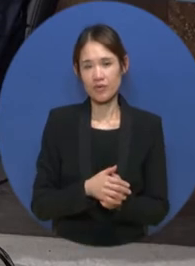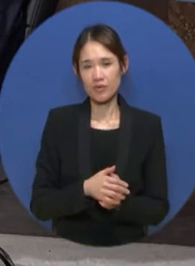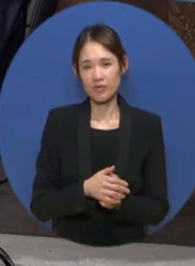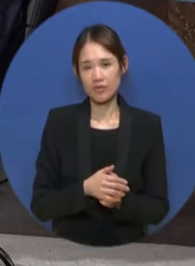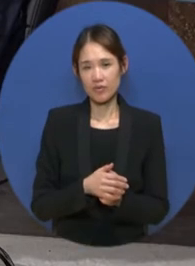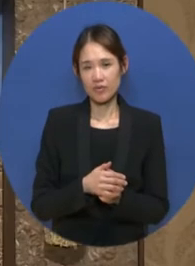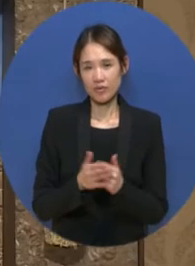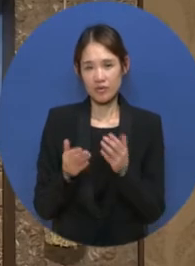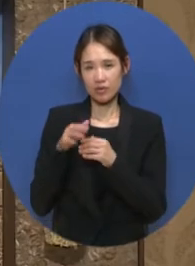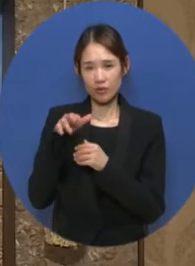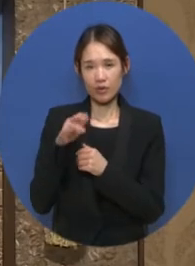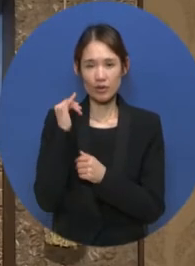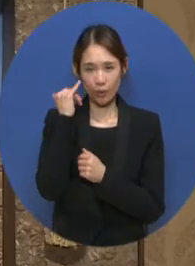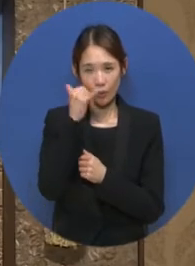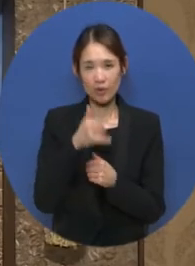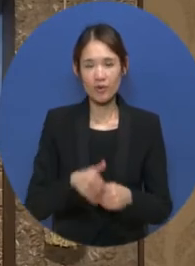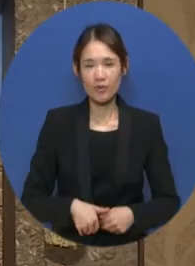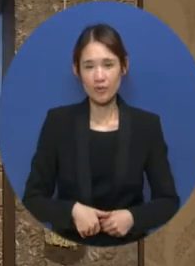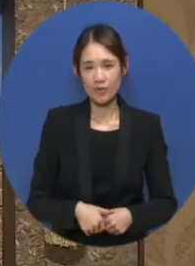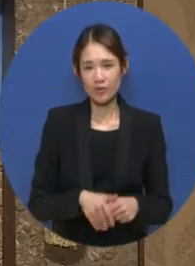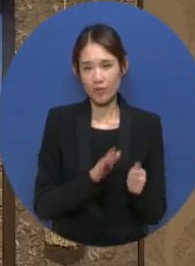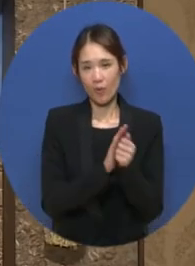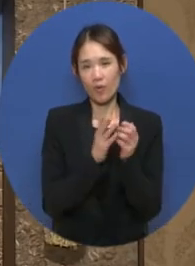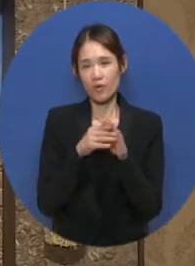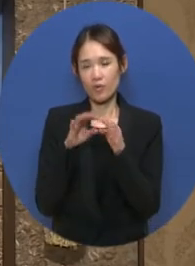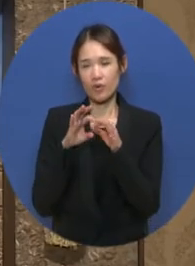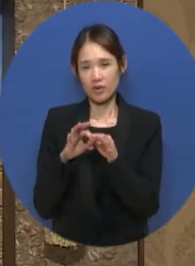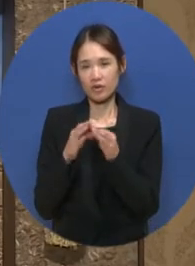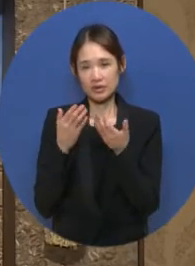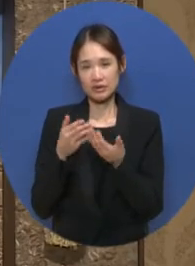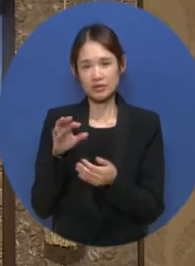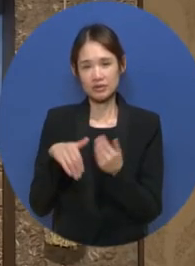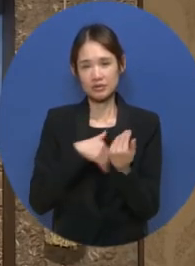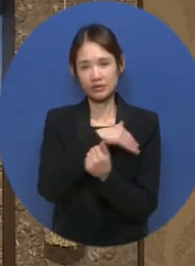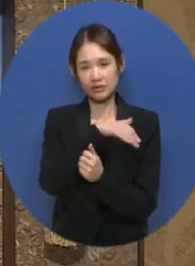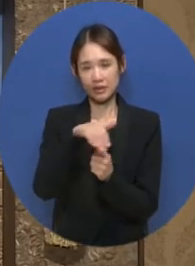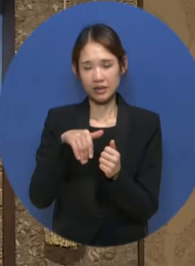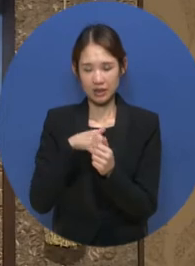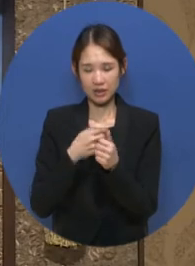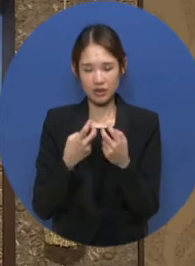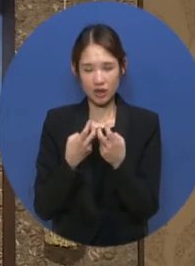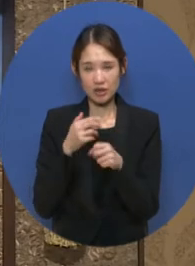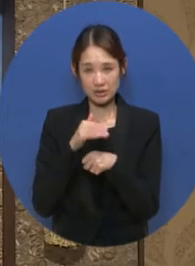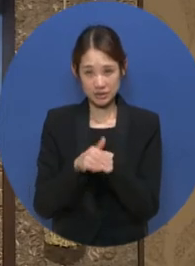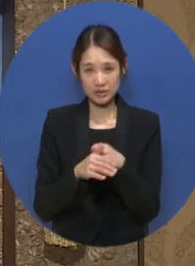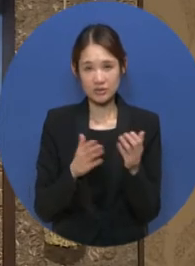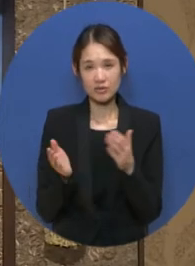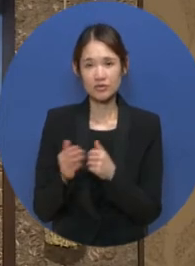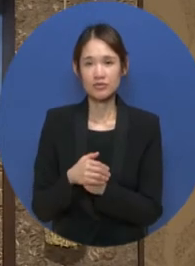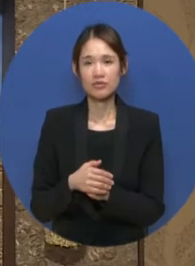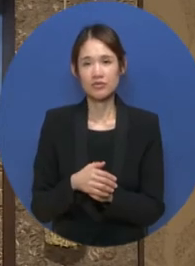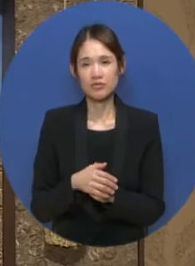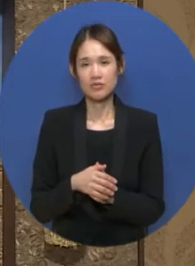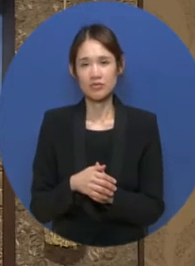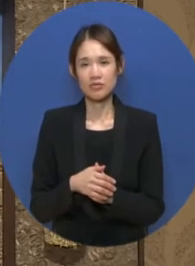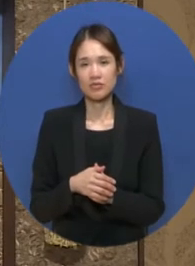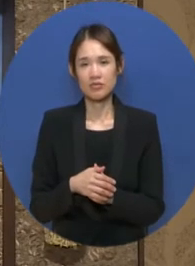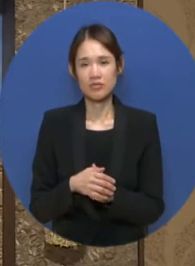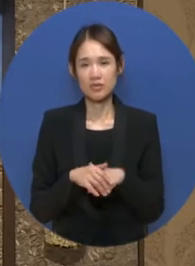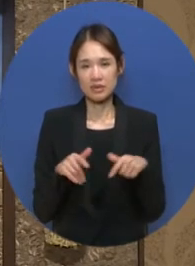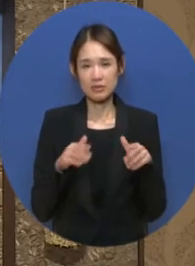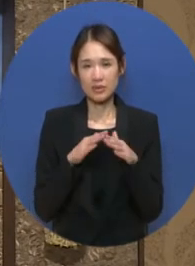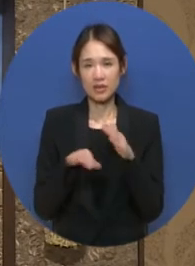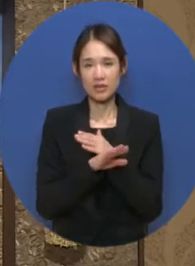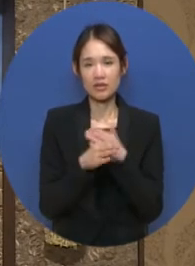도안으로 여자 4 이제 5기 안을 통해서 이 쉼터를 이제 의뢰가 되는 형식으로 되어있구요 그리고 일반